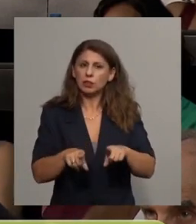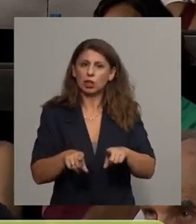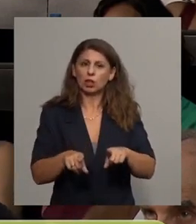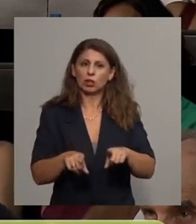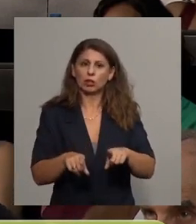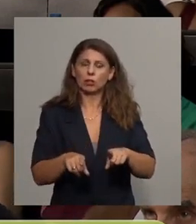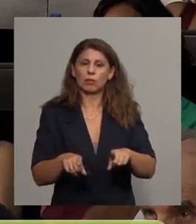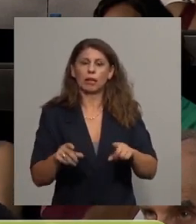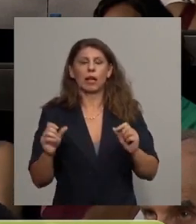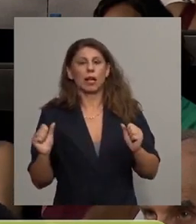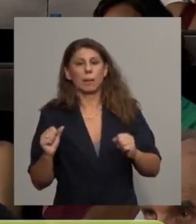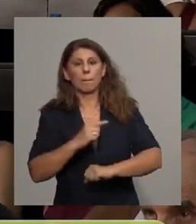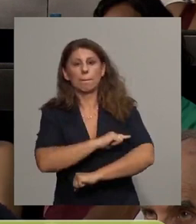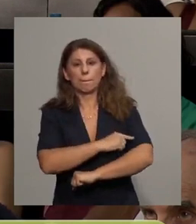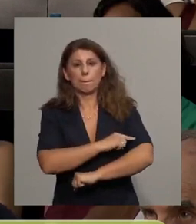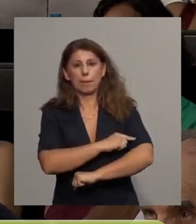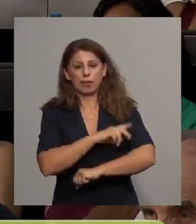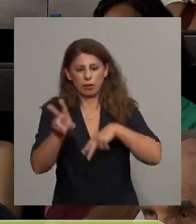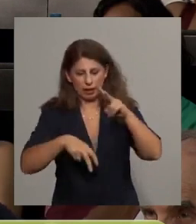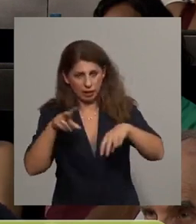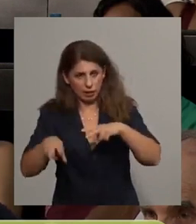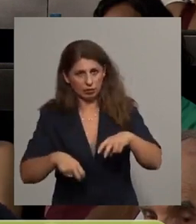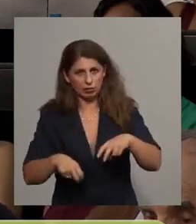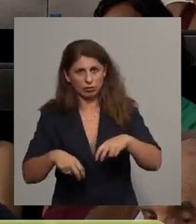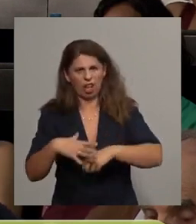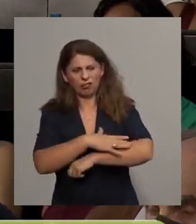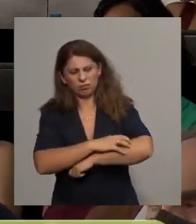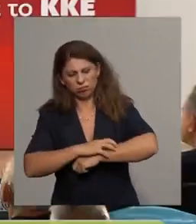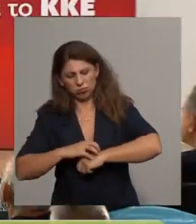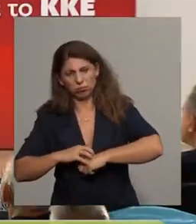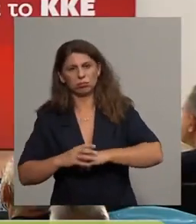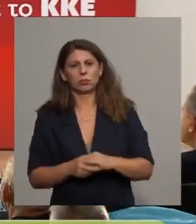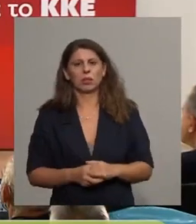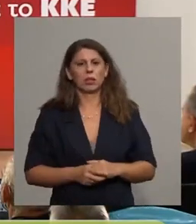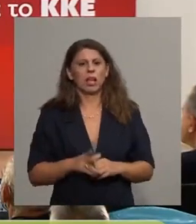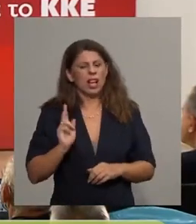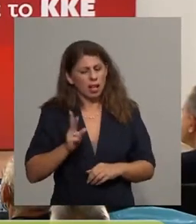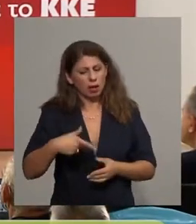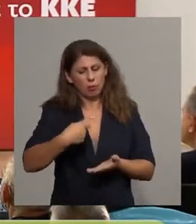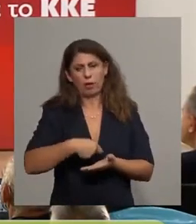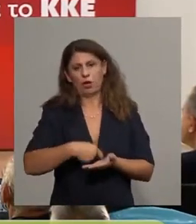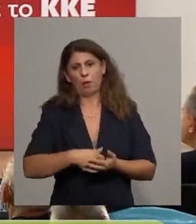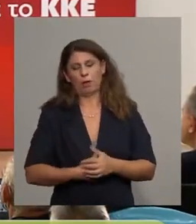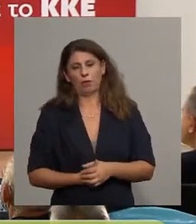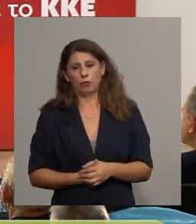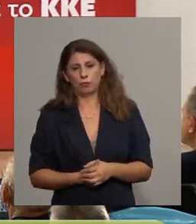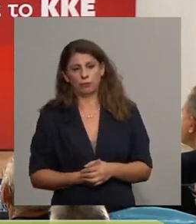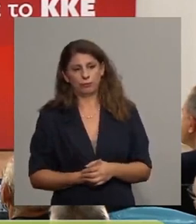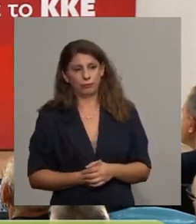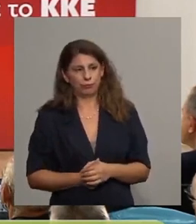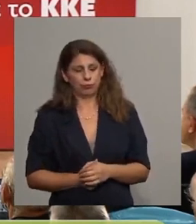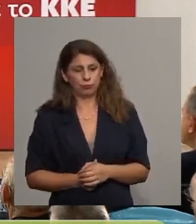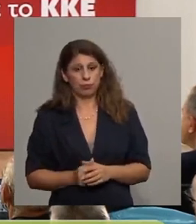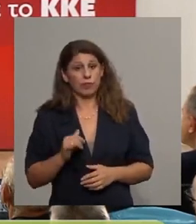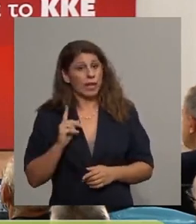με υγειονομικούς λαιλατημένους, εξουθενωμένους, κακοπληρωμένους. Ειδικά